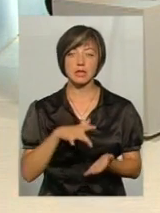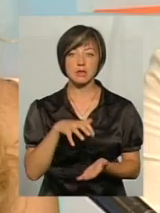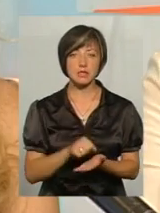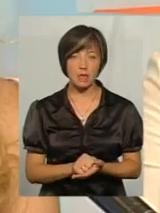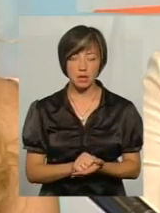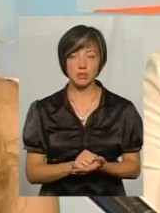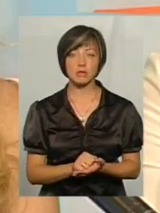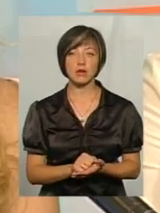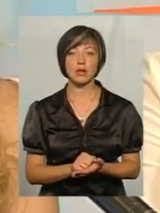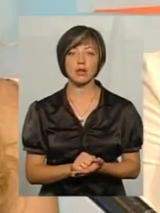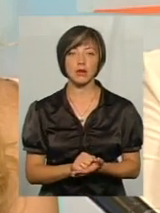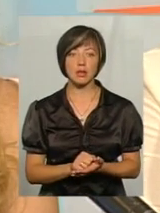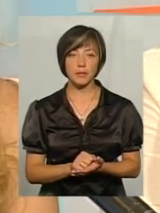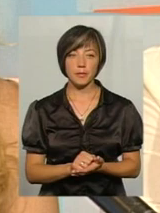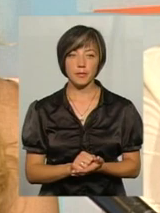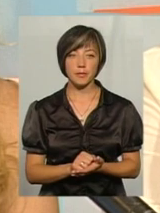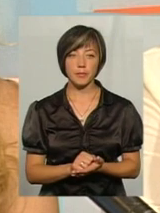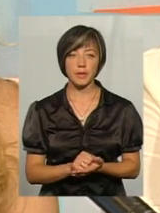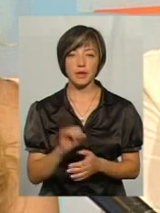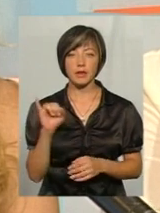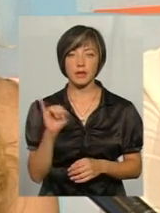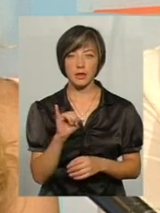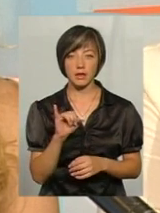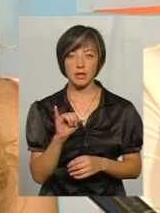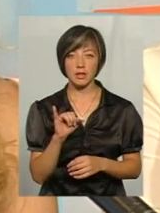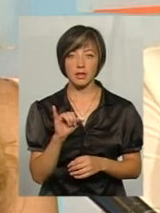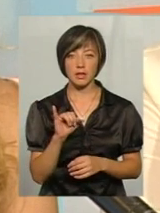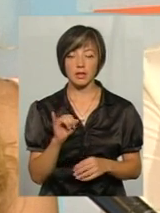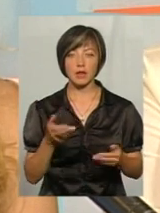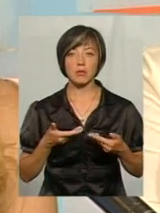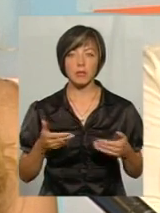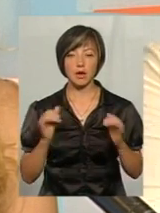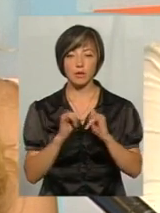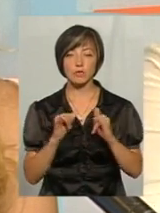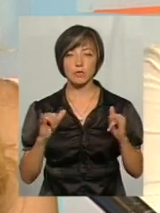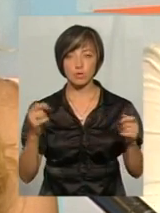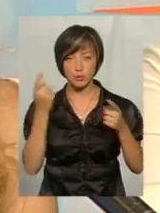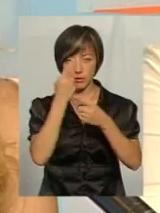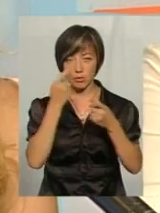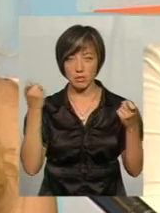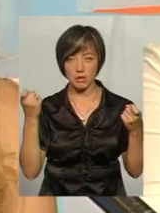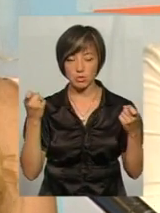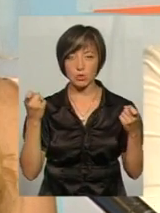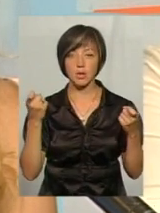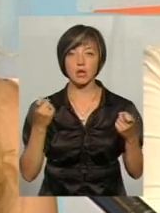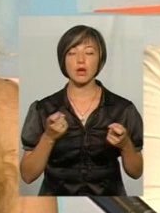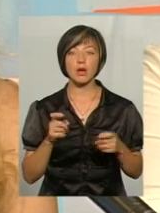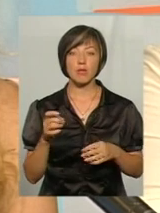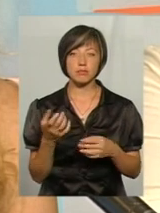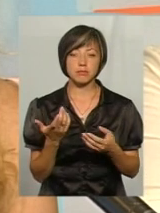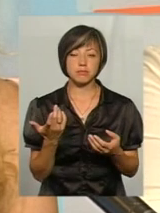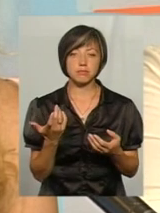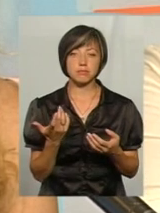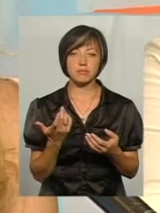зайнятості підключилися, неурядові організації, і ми розповсюджували цю інформацію. Побороти